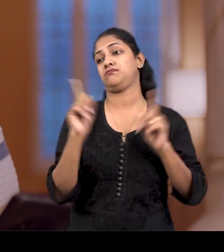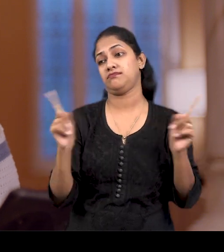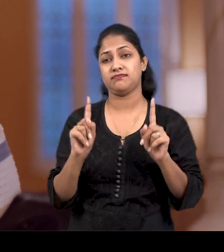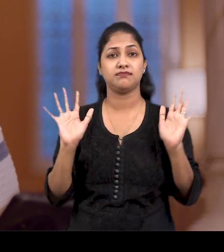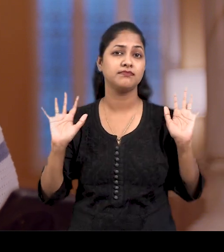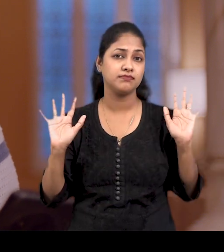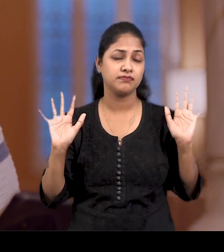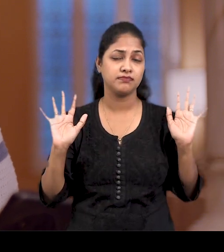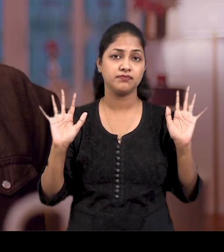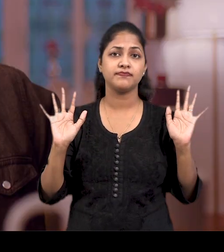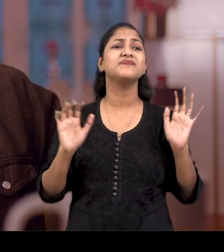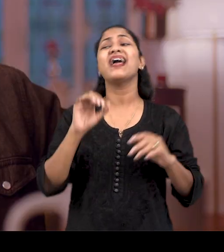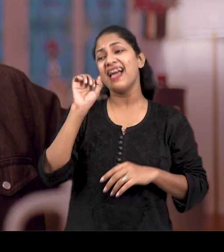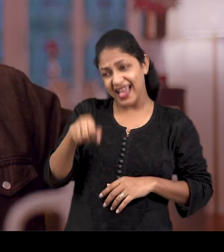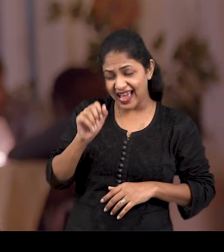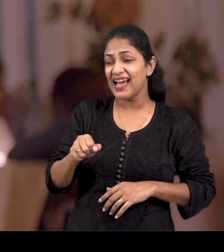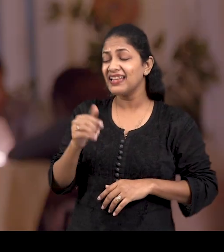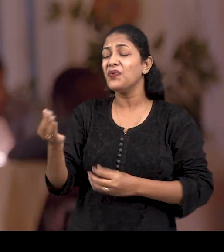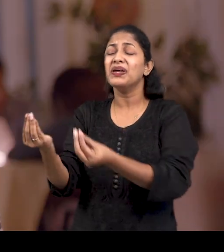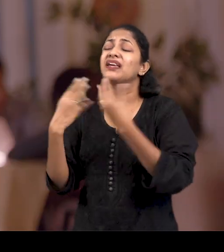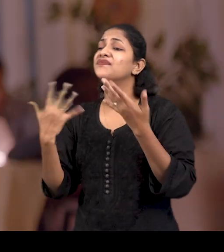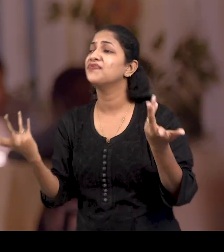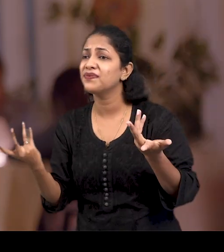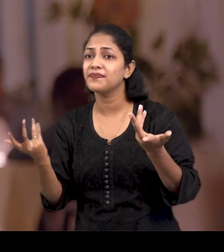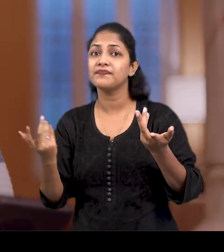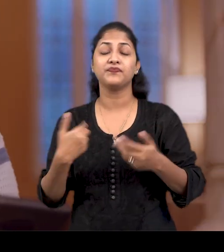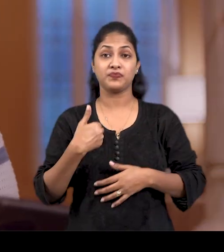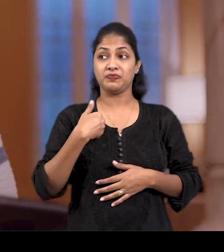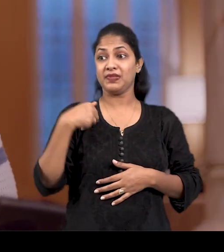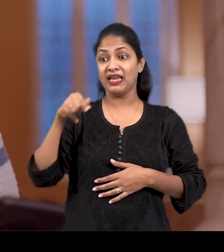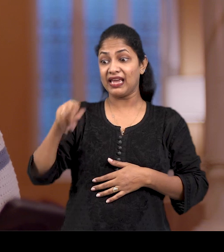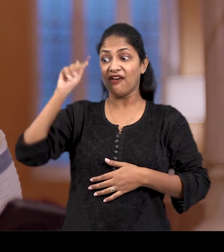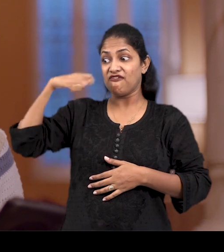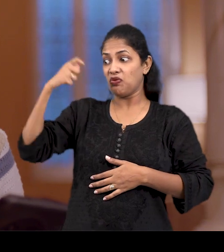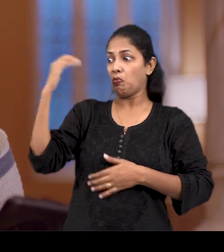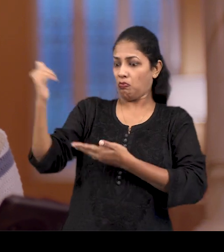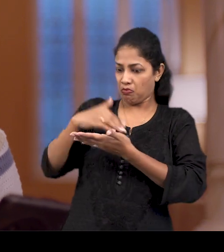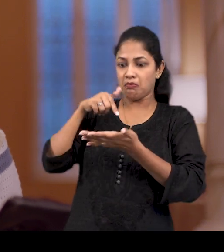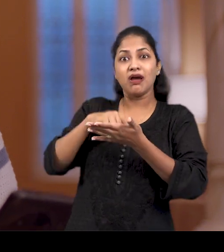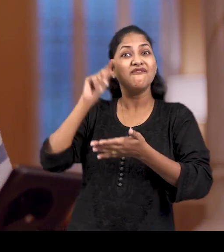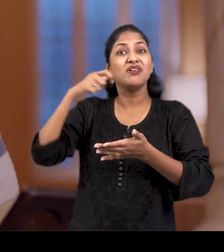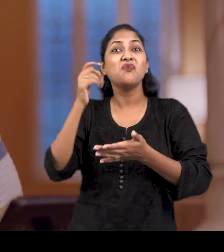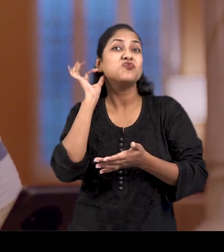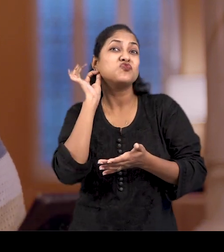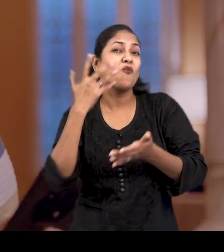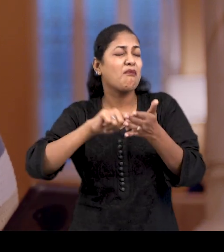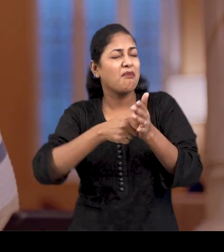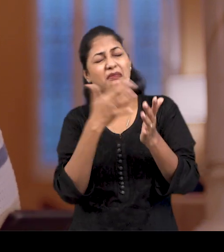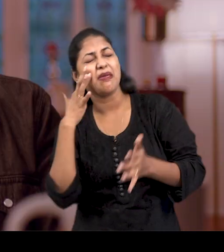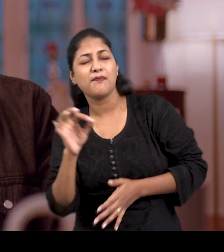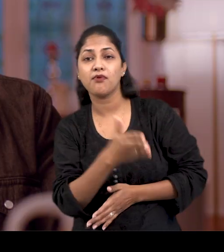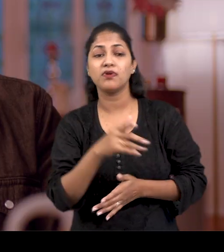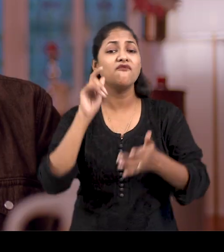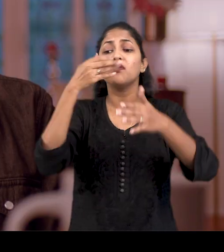કોઈની સાથે શેર નહીં કરી શકો. હા હા, હવે કંઈ પણ દે. મને એક એવો વિડીયો મળ્યો છે જે ખજાનાની ચાવી જેવો